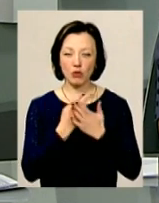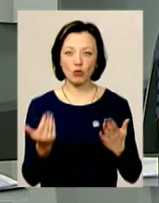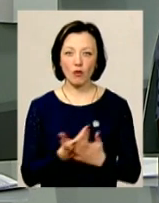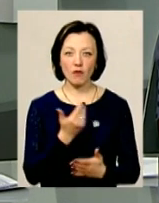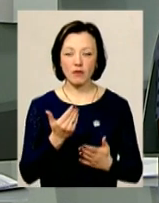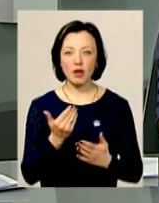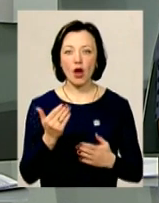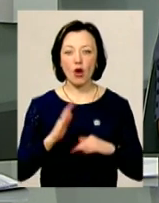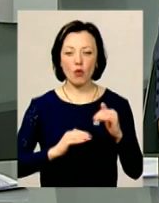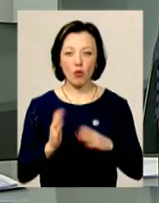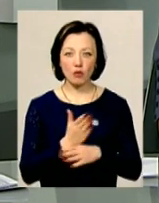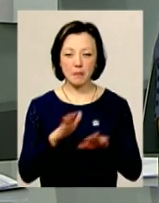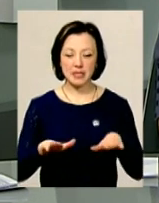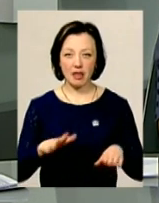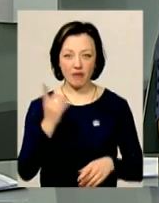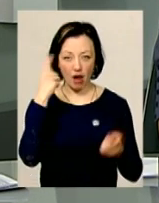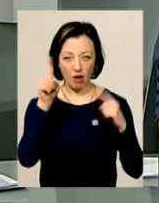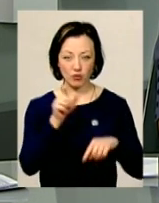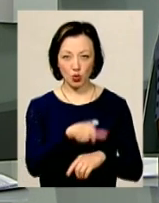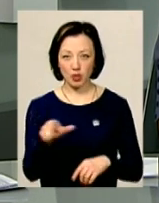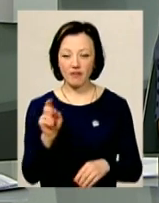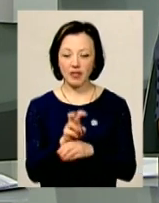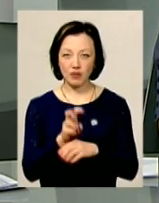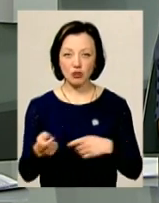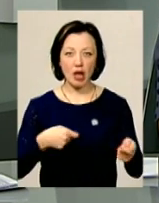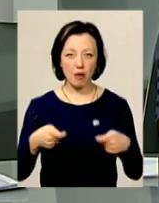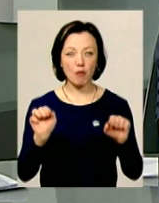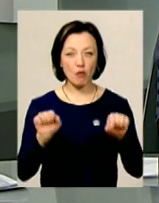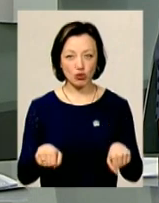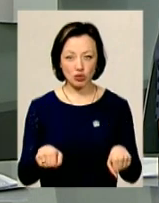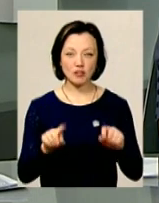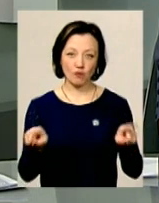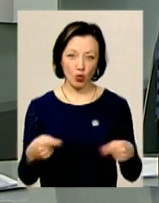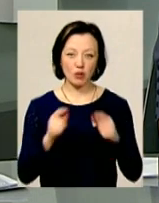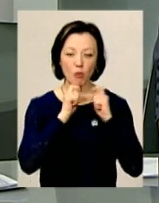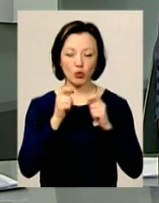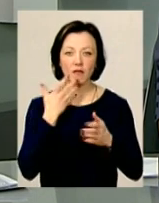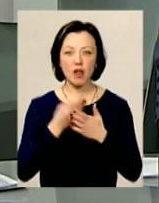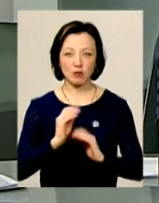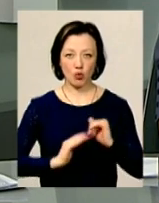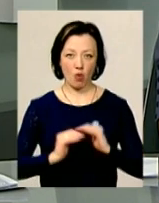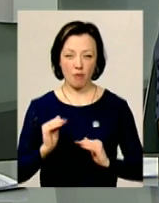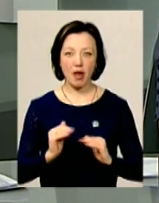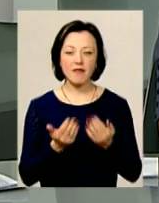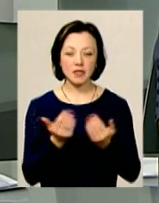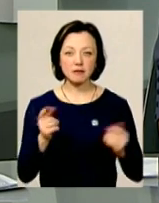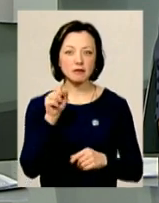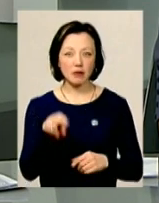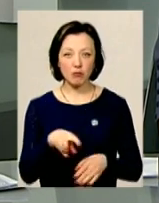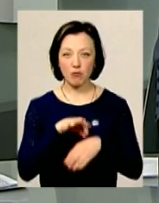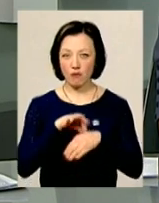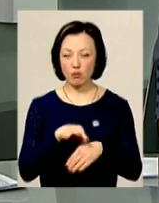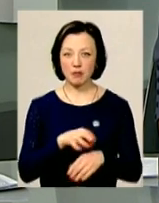нові рукотвори від місцевих авторів. Також відвідувачі ярмарку матимуть можливість створити подарунки власноруч. У виставковій залі